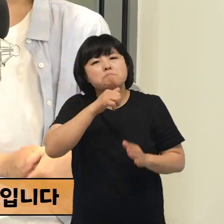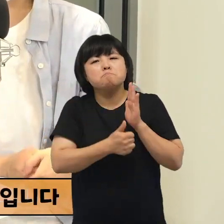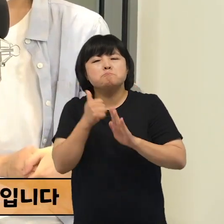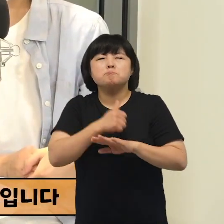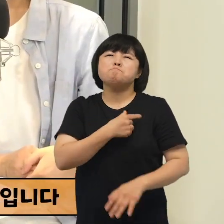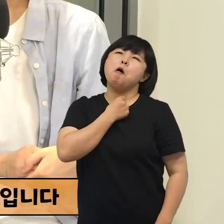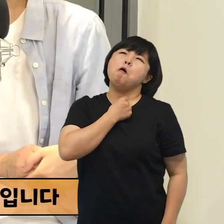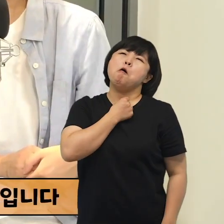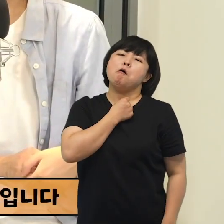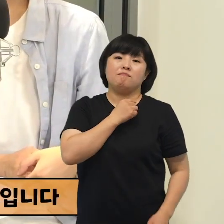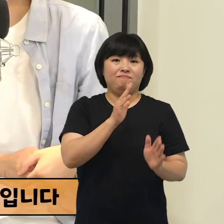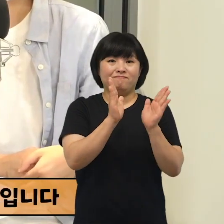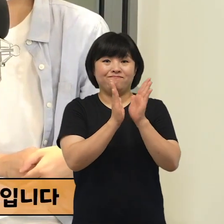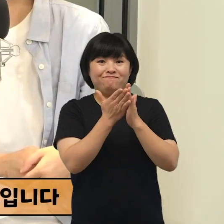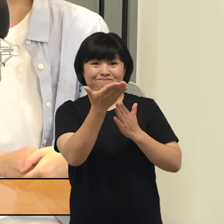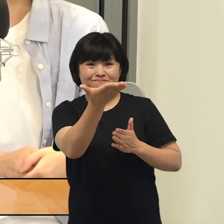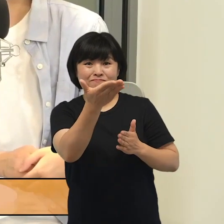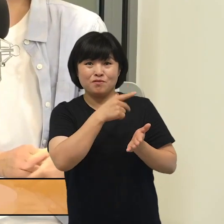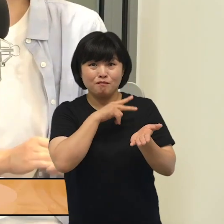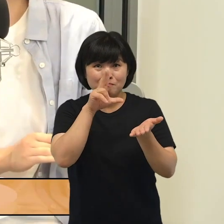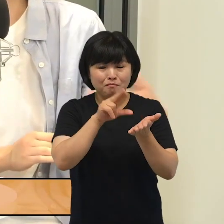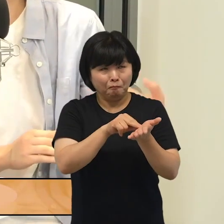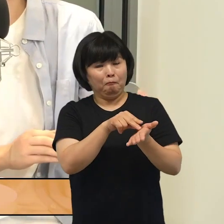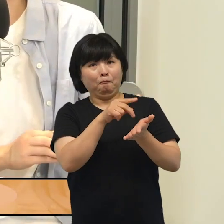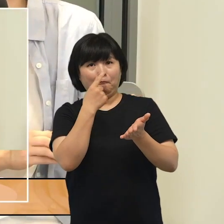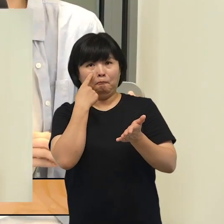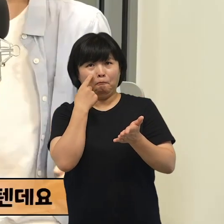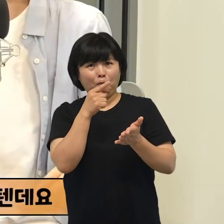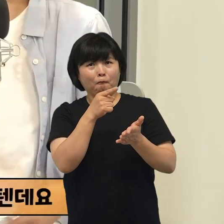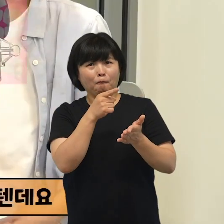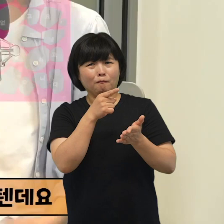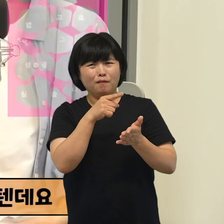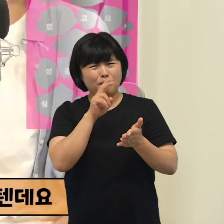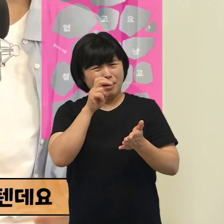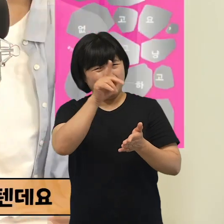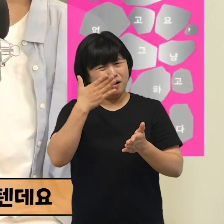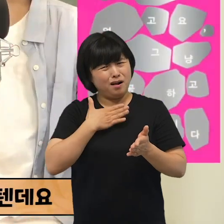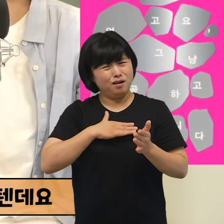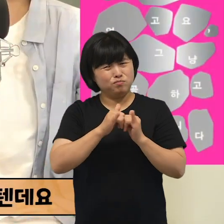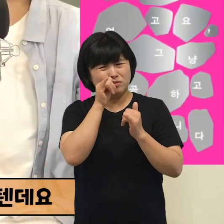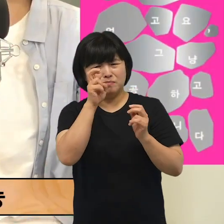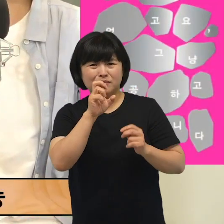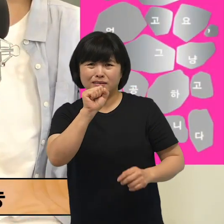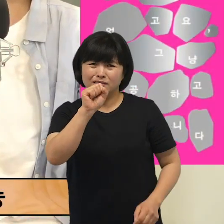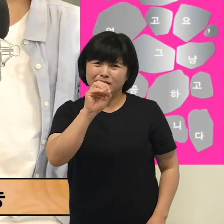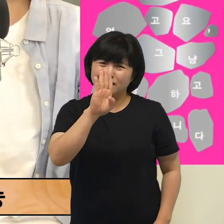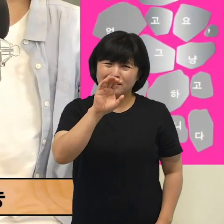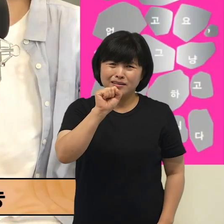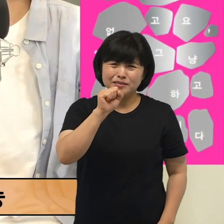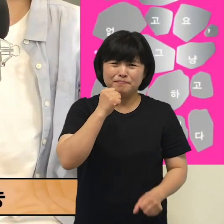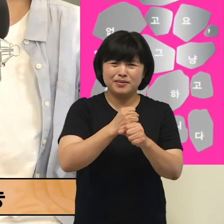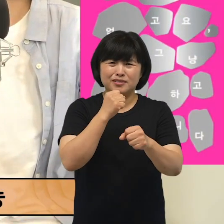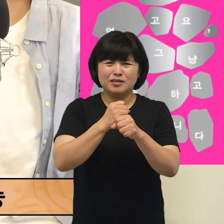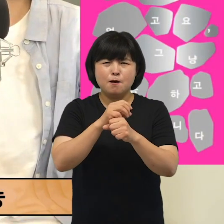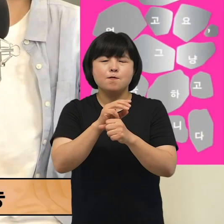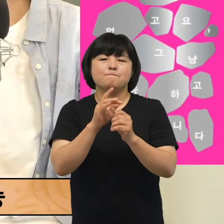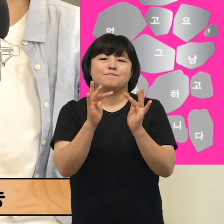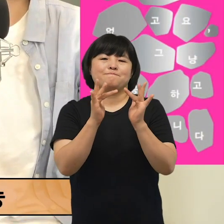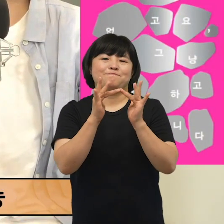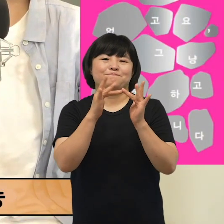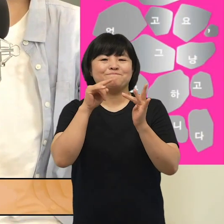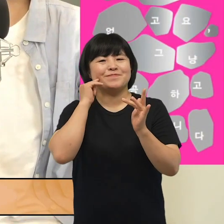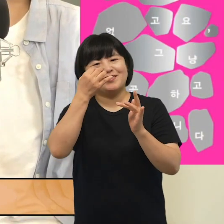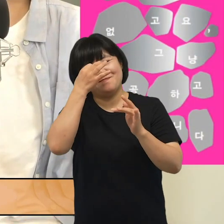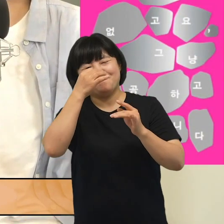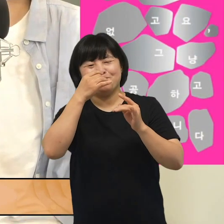성공하고 싶습니다 라는 책입니다. 네, 제목부터 그러니까 도발적이죠. 아마 아시는 분들도 계실 텐데 그 SBS에서 제작하는 웹